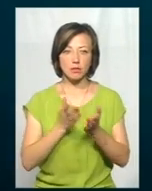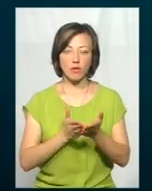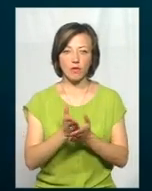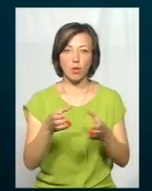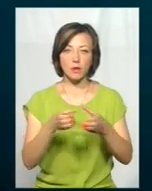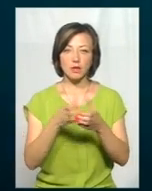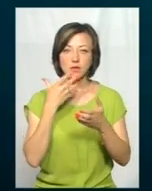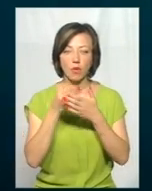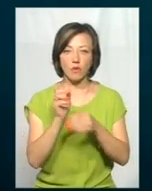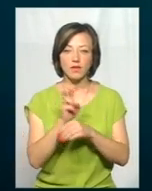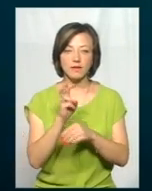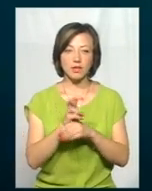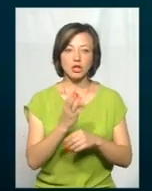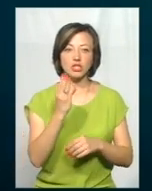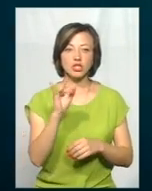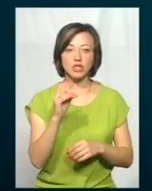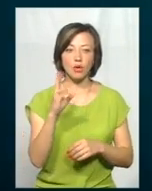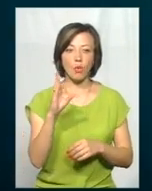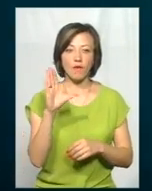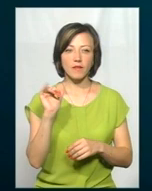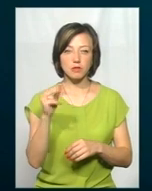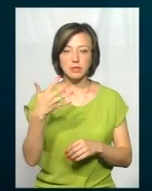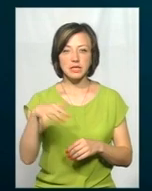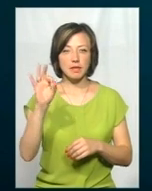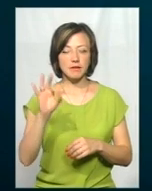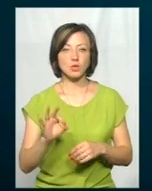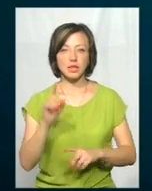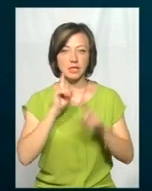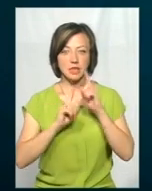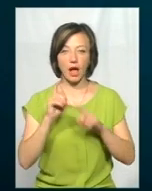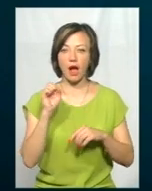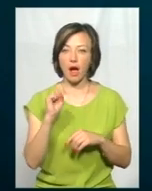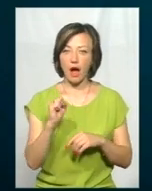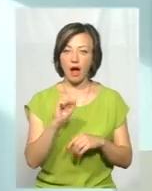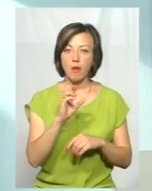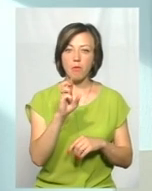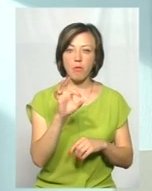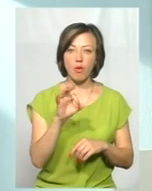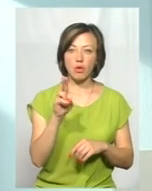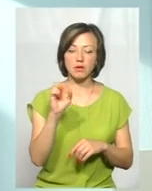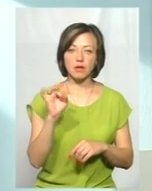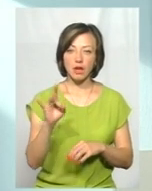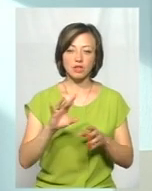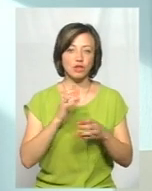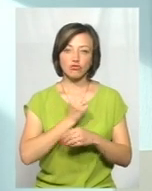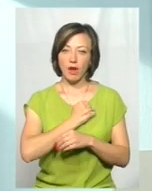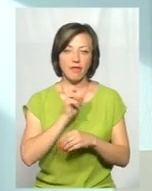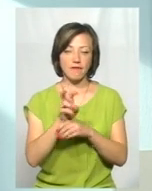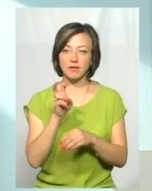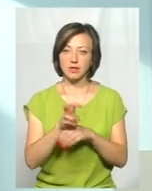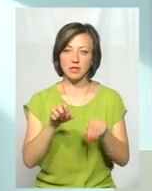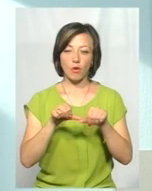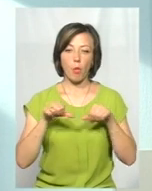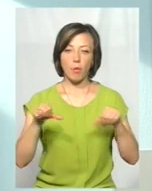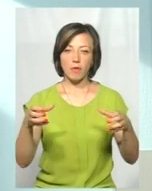комітету свого відвідав, Андрій Шинькович так само 50% засідань, а Віктор Бондар, на жаль, взагалі не відвідував засідань